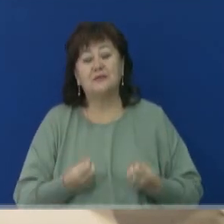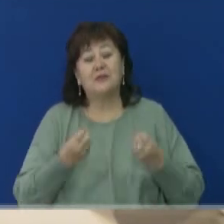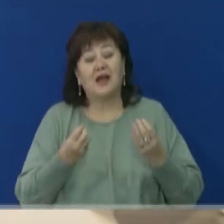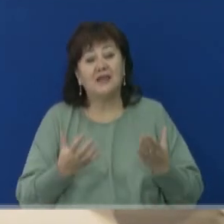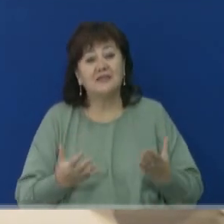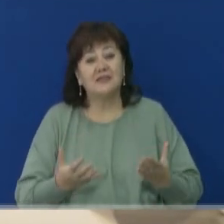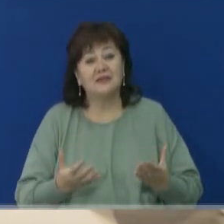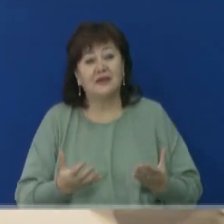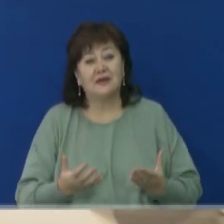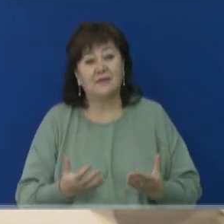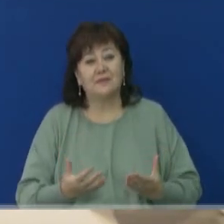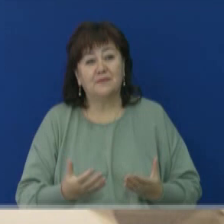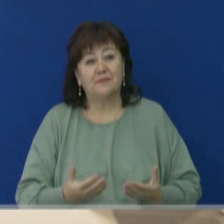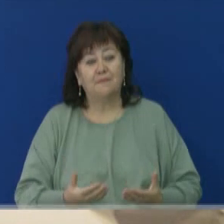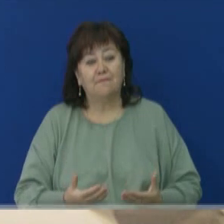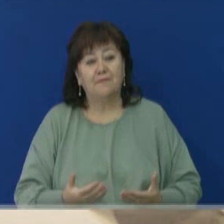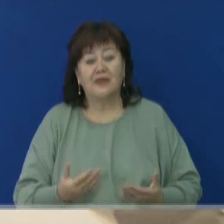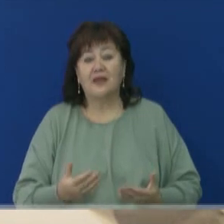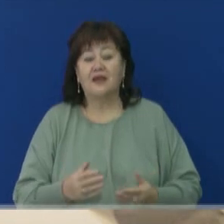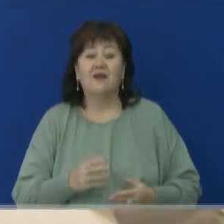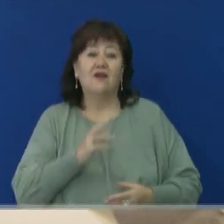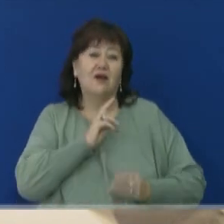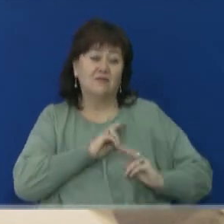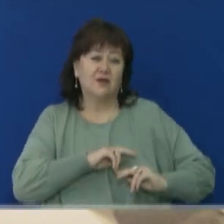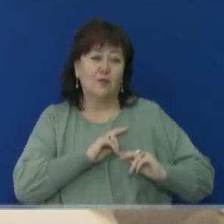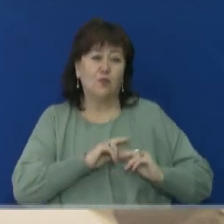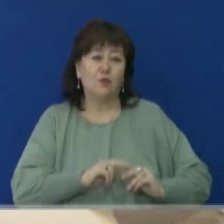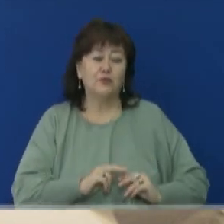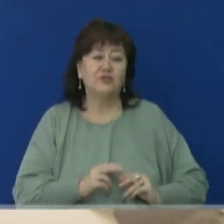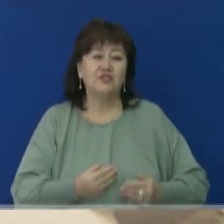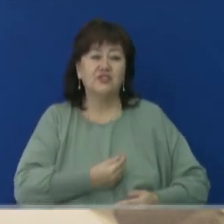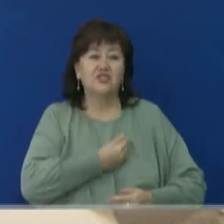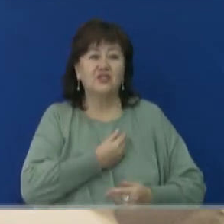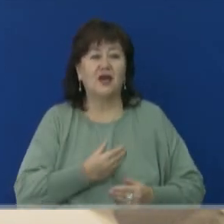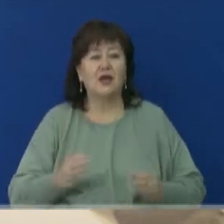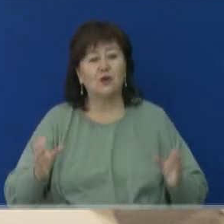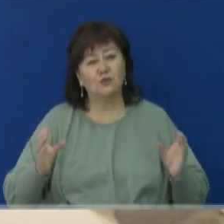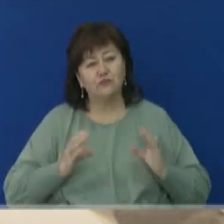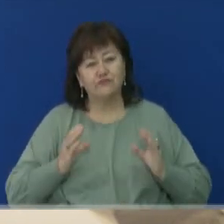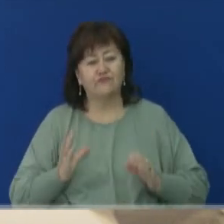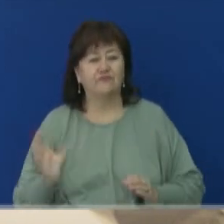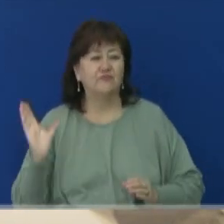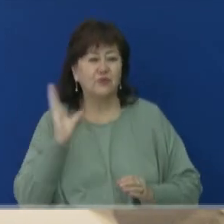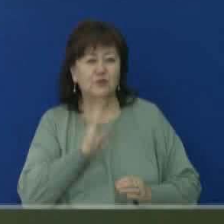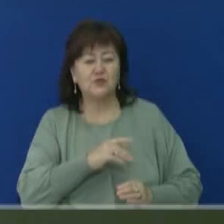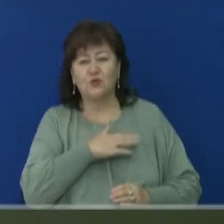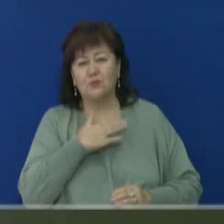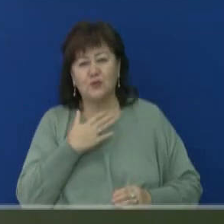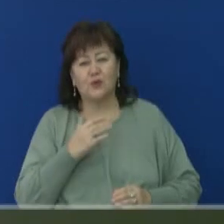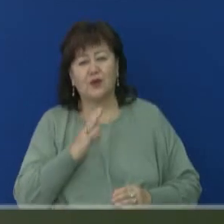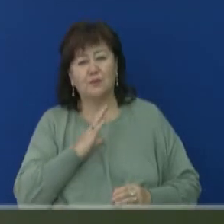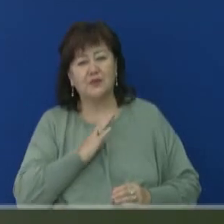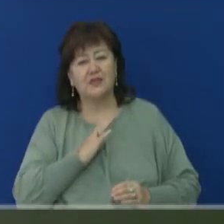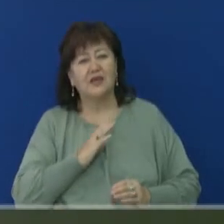шын жүректен құттықтаймын. Еңбектеріңізге толағай табыс, дарынды, өнегелі, үлгілі оқушыларыңыз көп болсын.